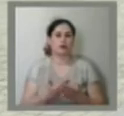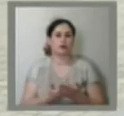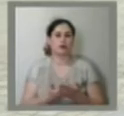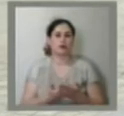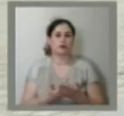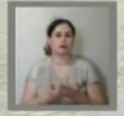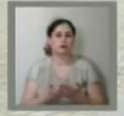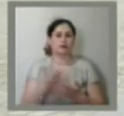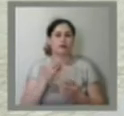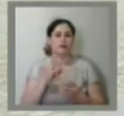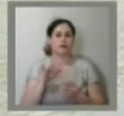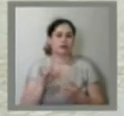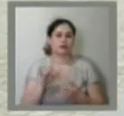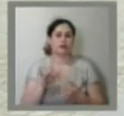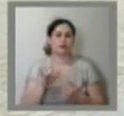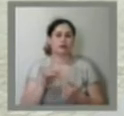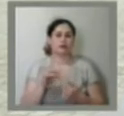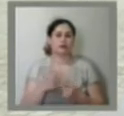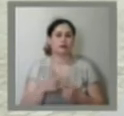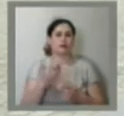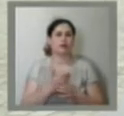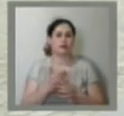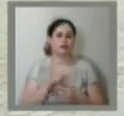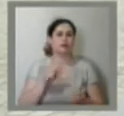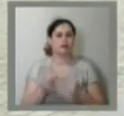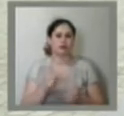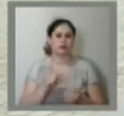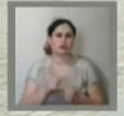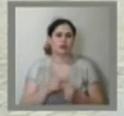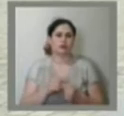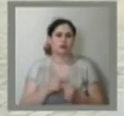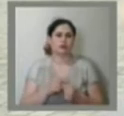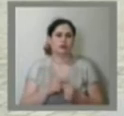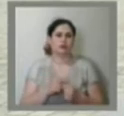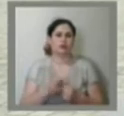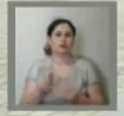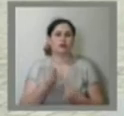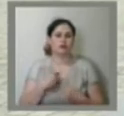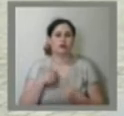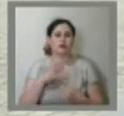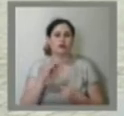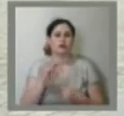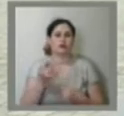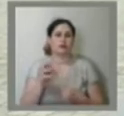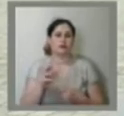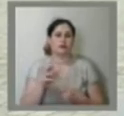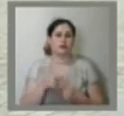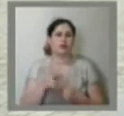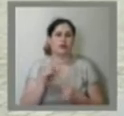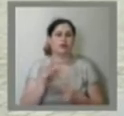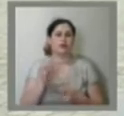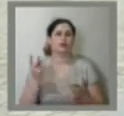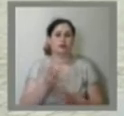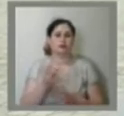Вони доповнюють друг друга, дають нам надію, як потрібно